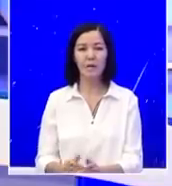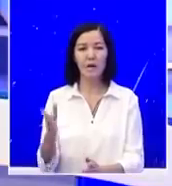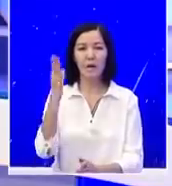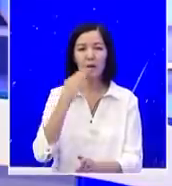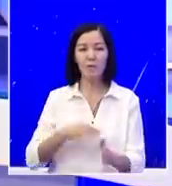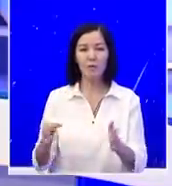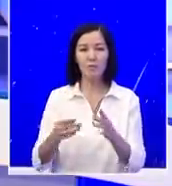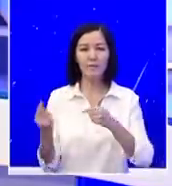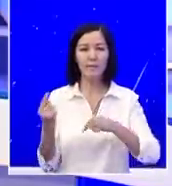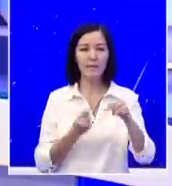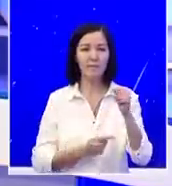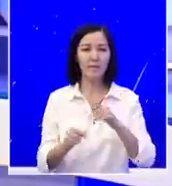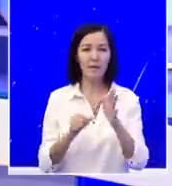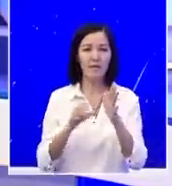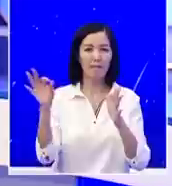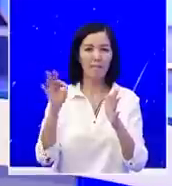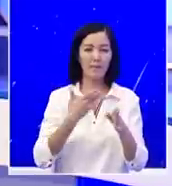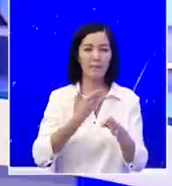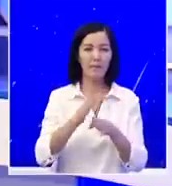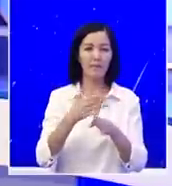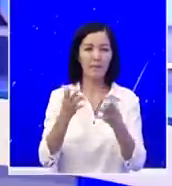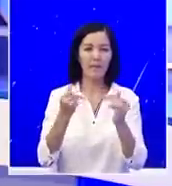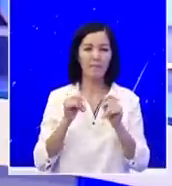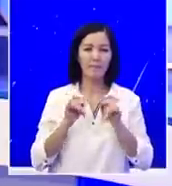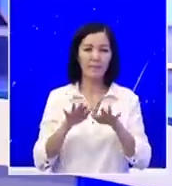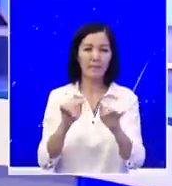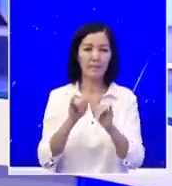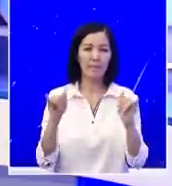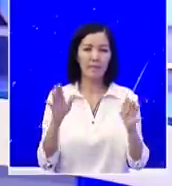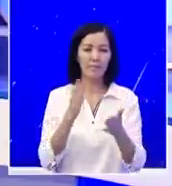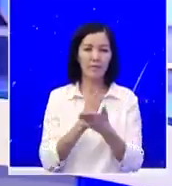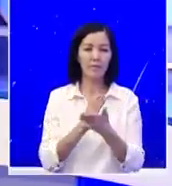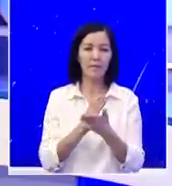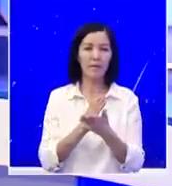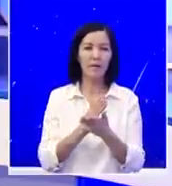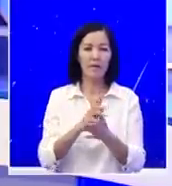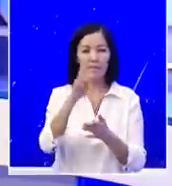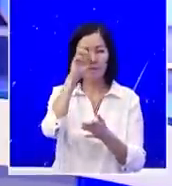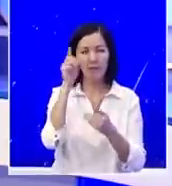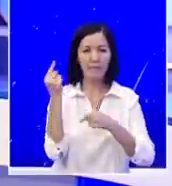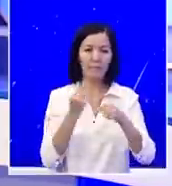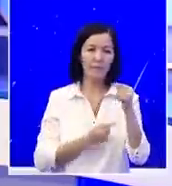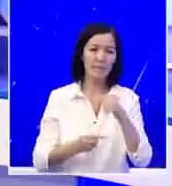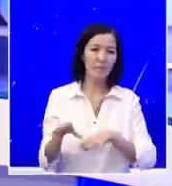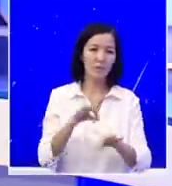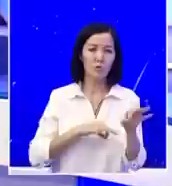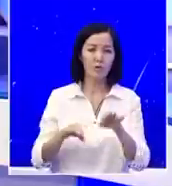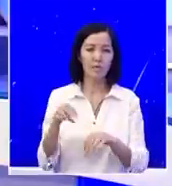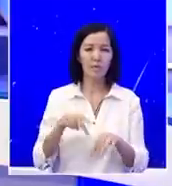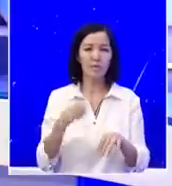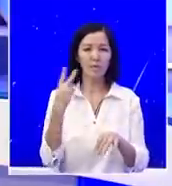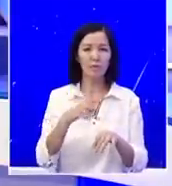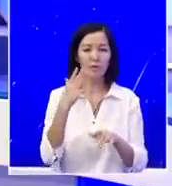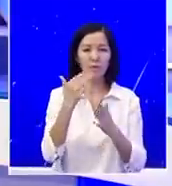Облыс кәсіпкерлері 6%-бен несие алып, істерін ілгерілетіп жатыр. Мұндай қадамға мемлекеттік бизнестің жол картасы